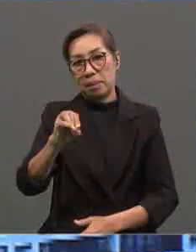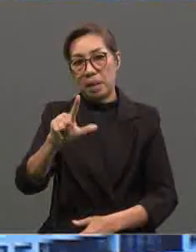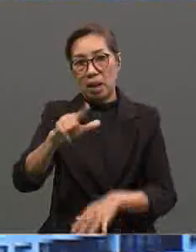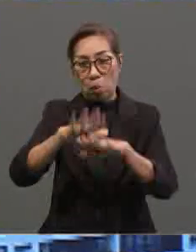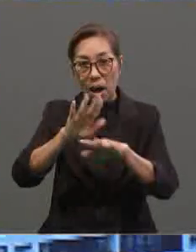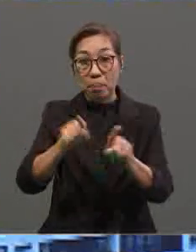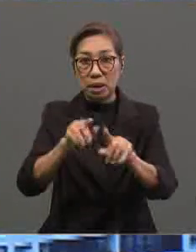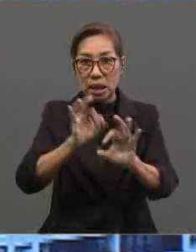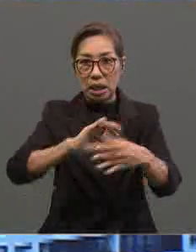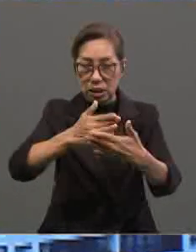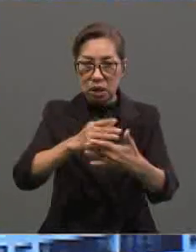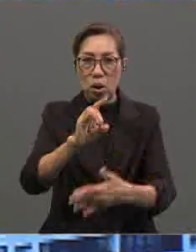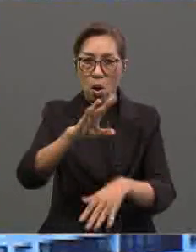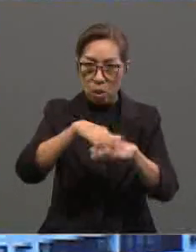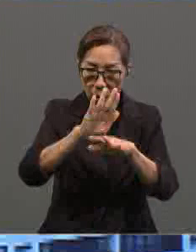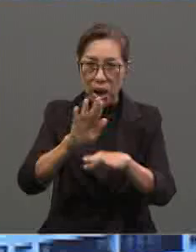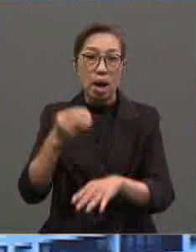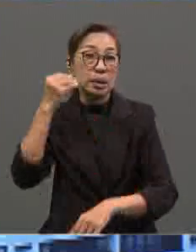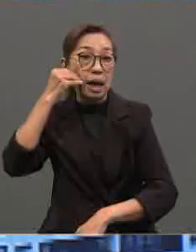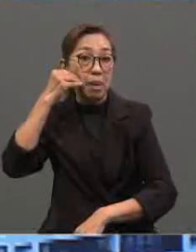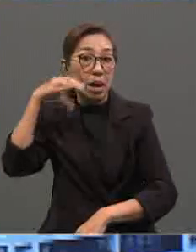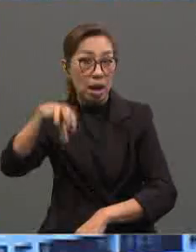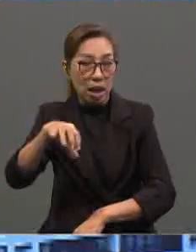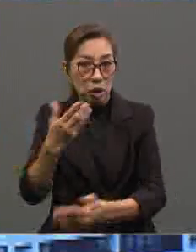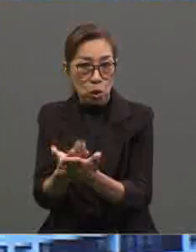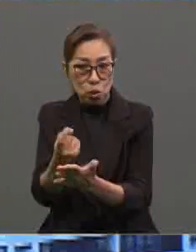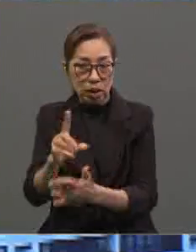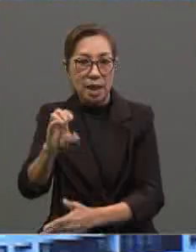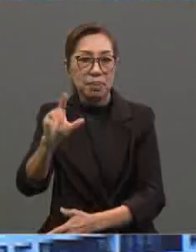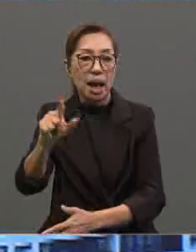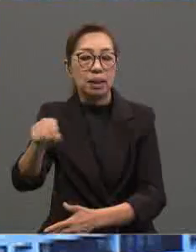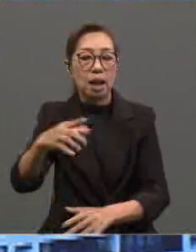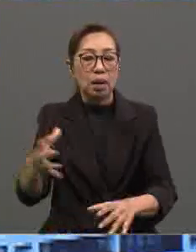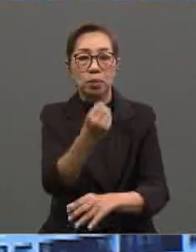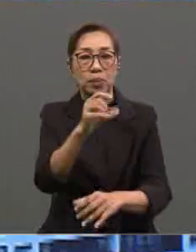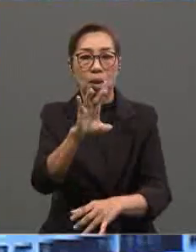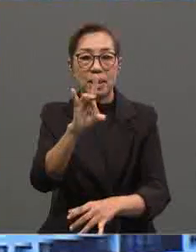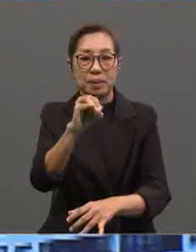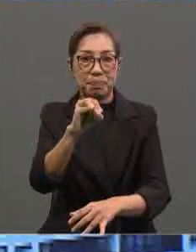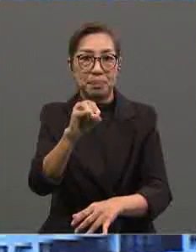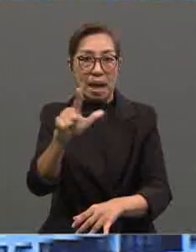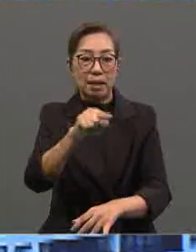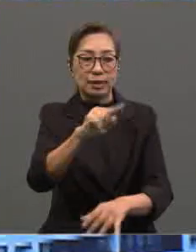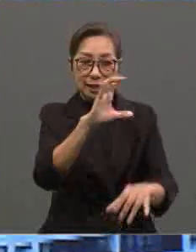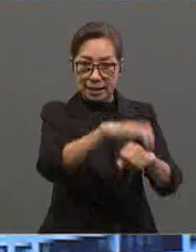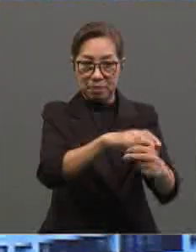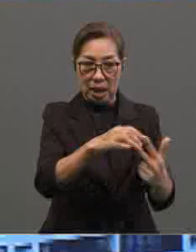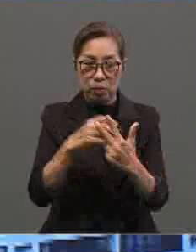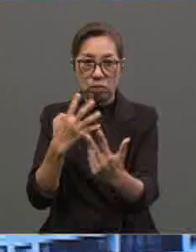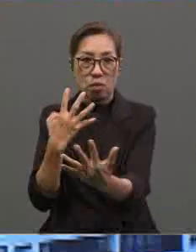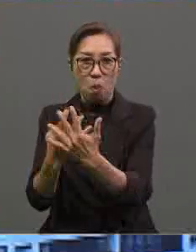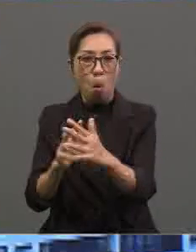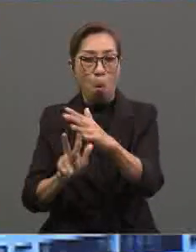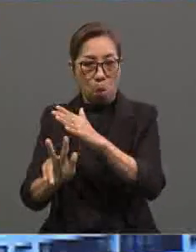180ล้านบาทนะครับวันนี้พนักงานสอบสวนก็คุมตัวไปฝากขังพร้อมกับคัดค้านการประกันตัวนะครับเนื่องจากเกรงว่าจะหลบหนี